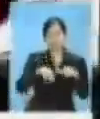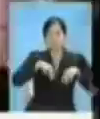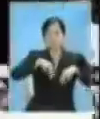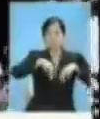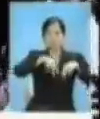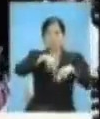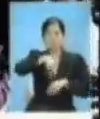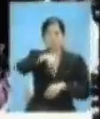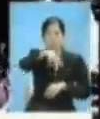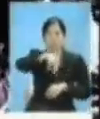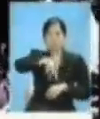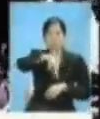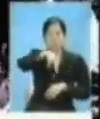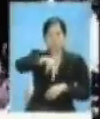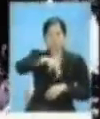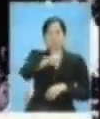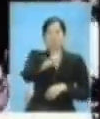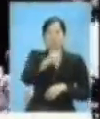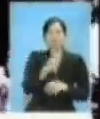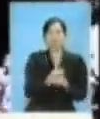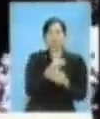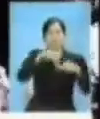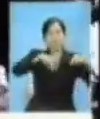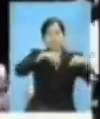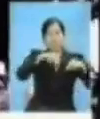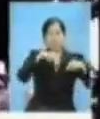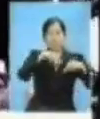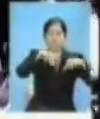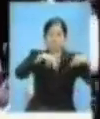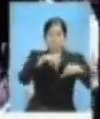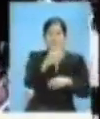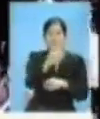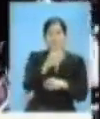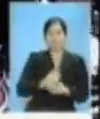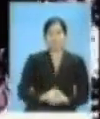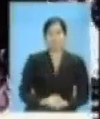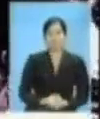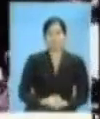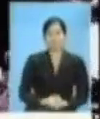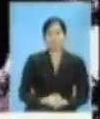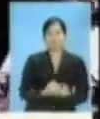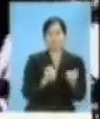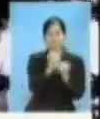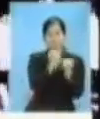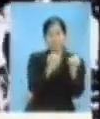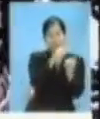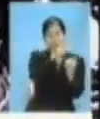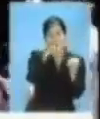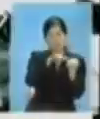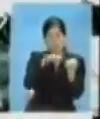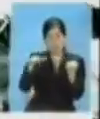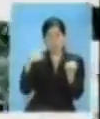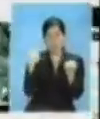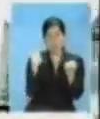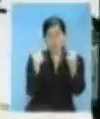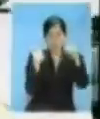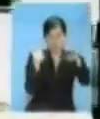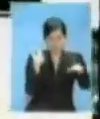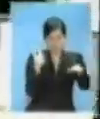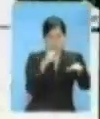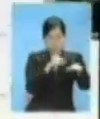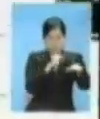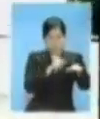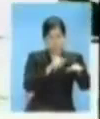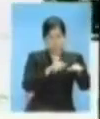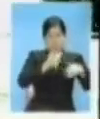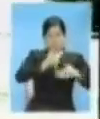แท็กข้างหลังอาจจะมียาเสพติดตรงนี้ฮะเป็นขึ้นที่หลังสบคลองลึกฮะรถกระบะคันนี้มาจอดที่ตลาดอ่อนนุชเนี่ยเสีย